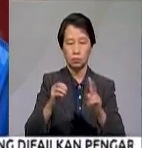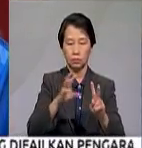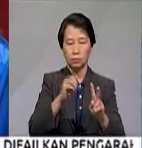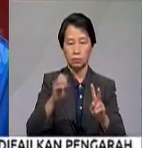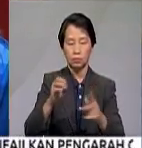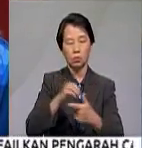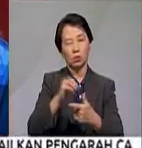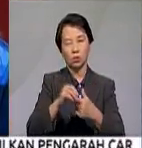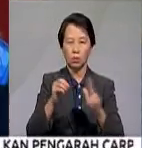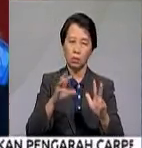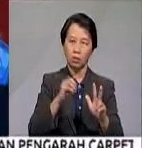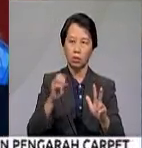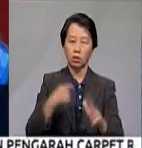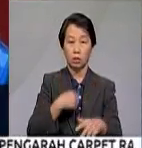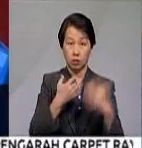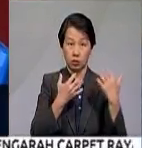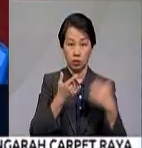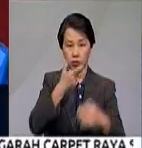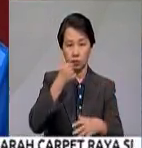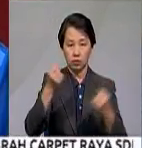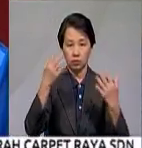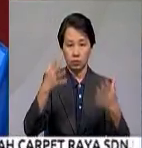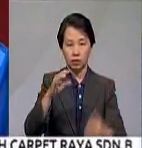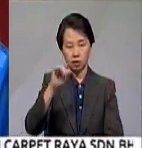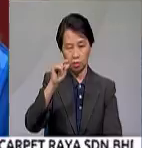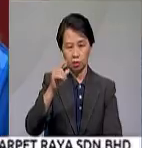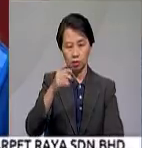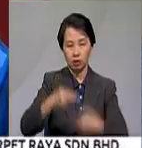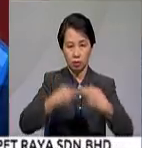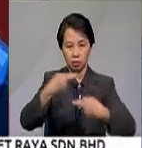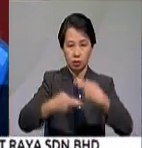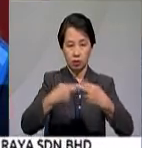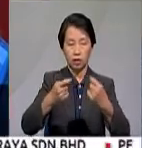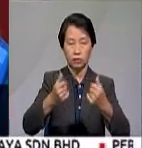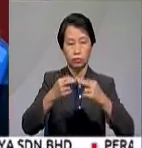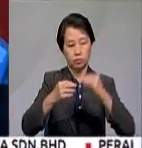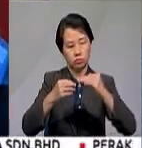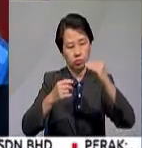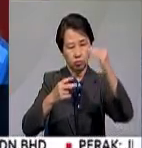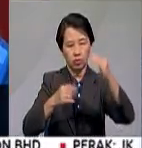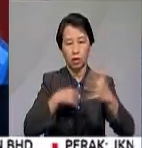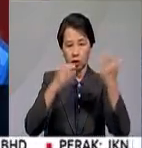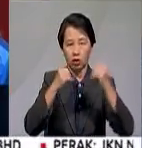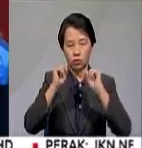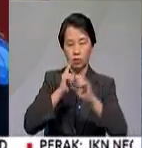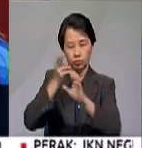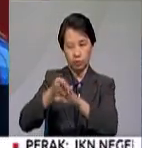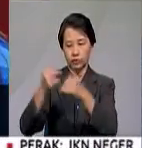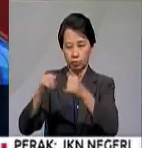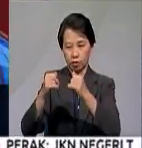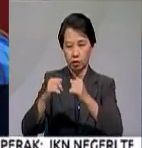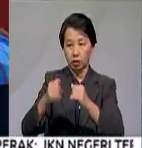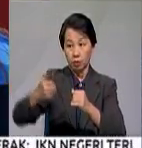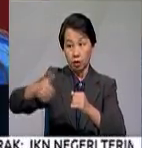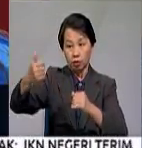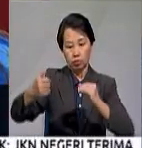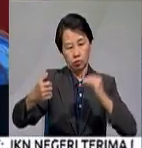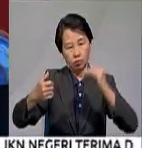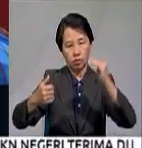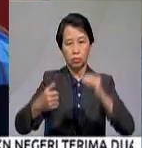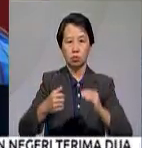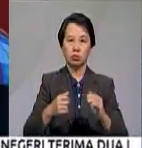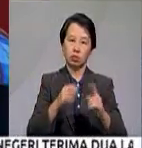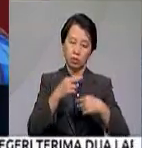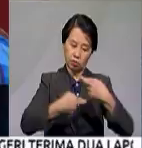everything, because mine yang higher sikit ranking lagi cepat naik, so I hope I can play that, because my ranking also 100,